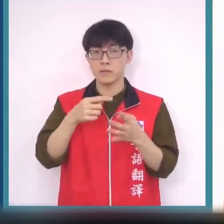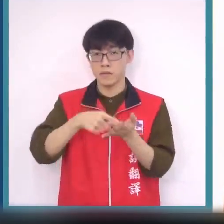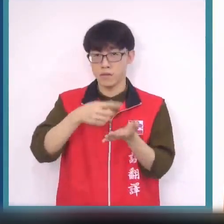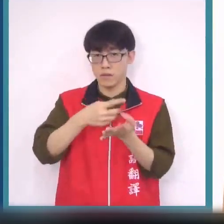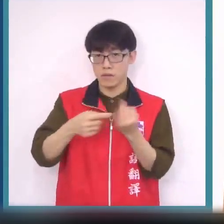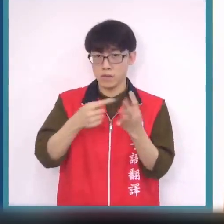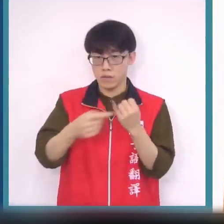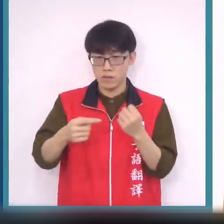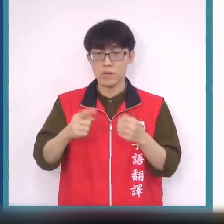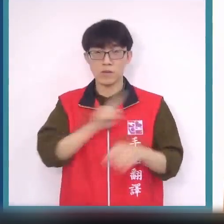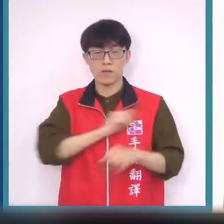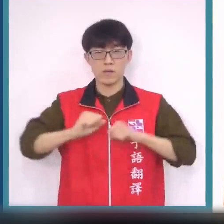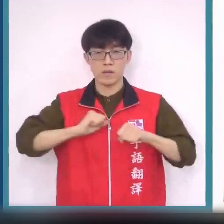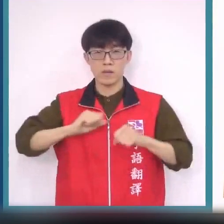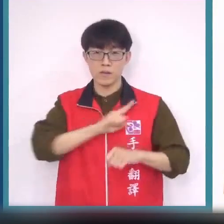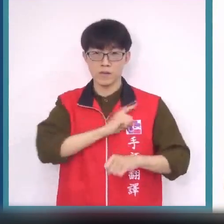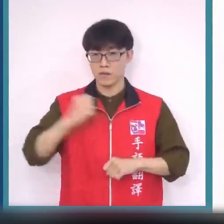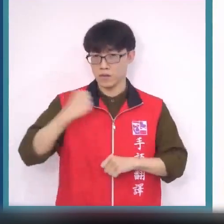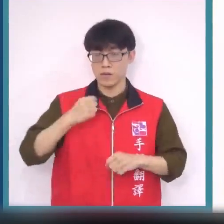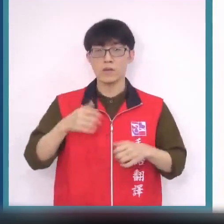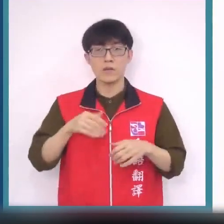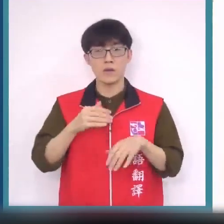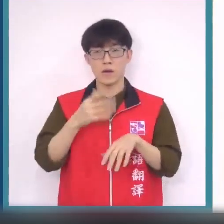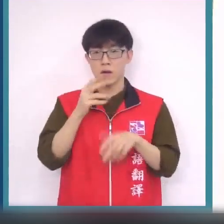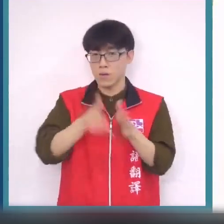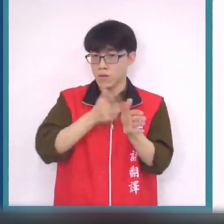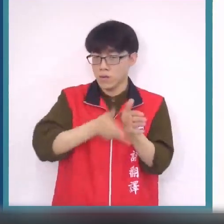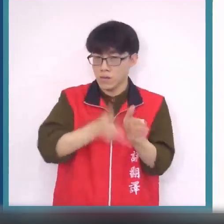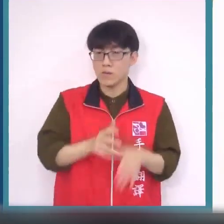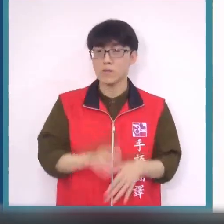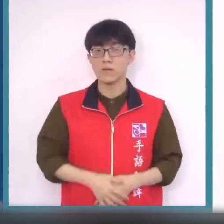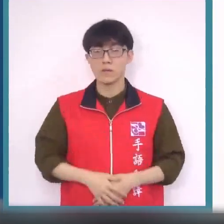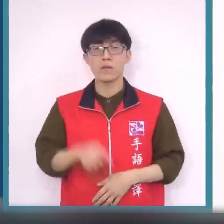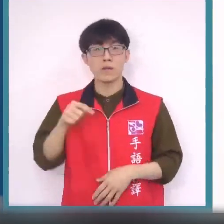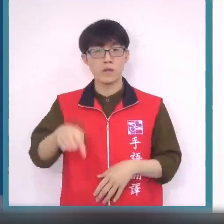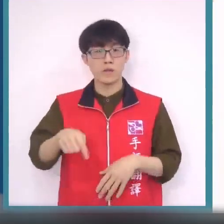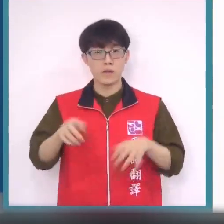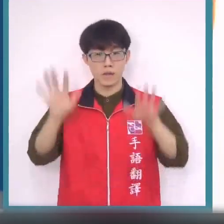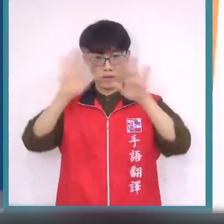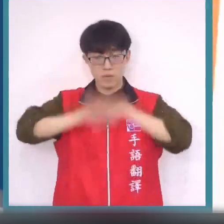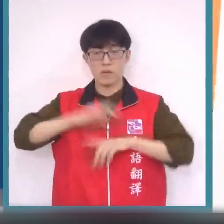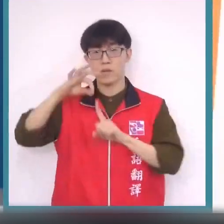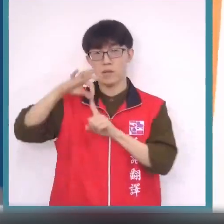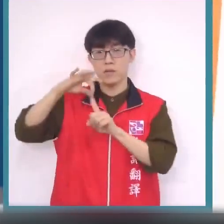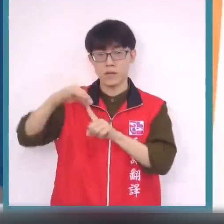8点，5098号桃园客运从中立火车站后站搭车。那